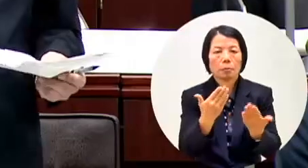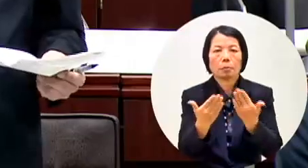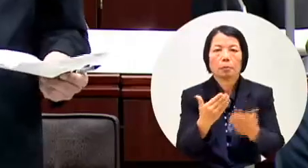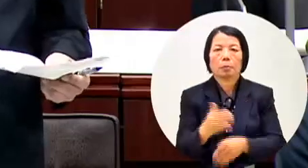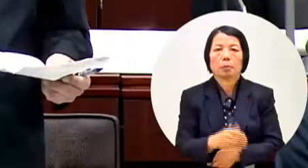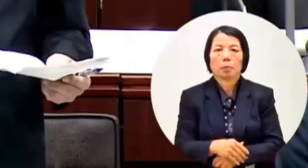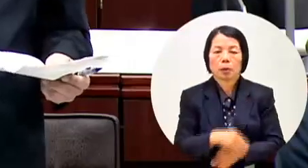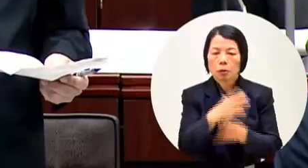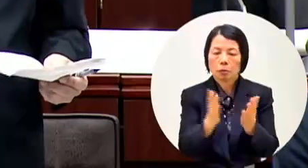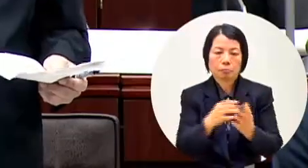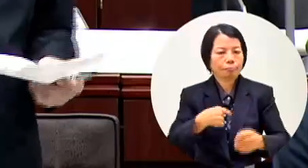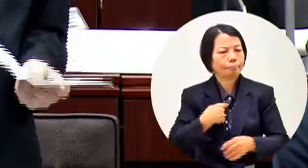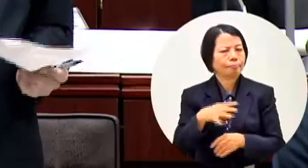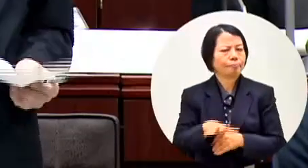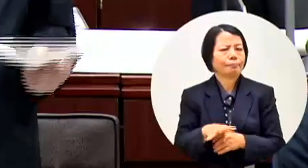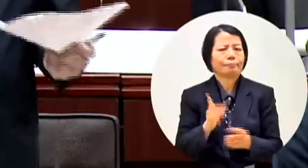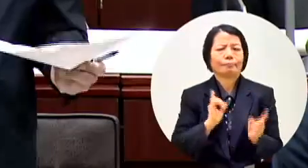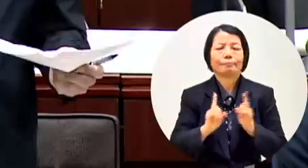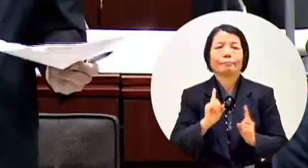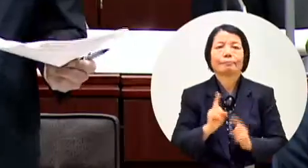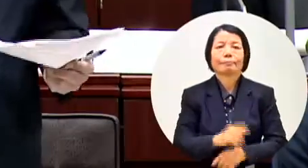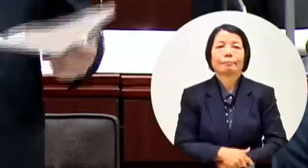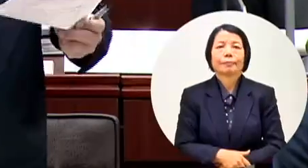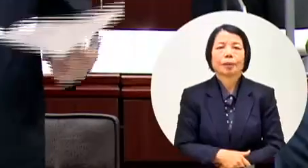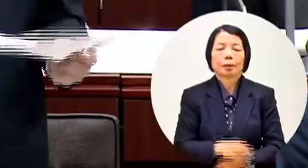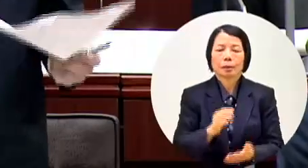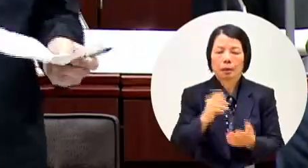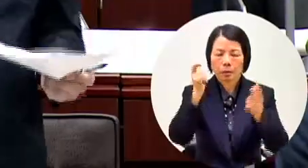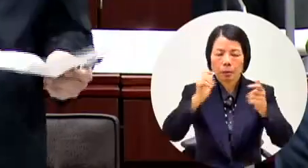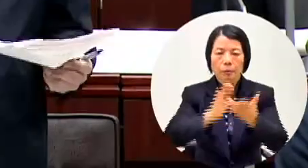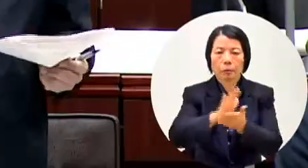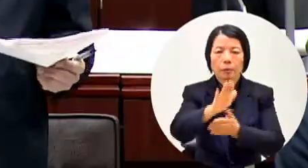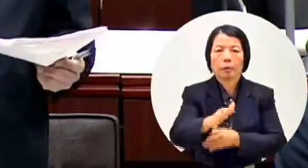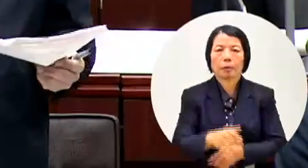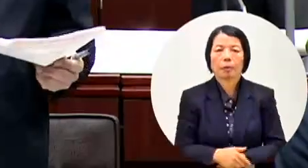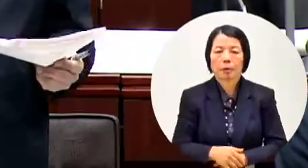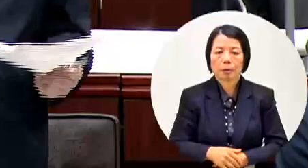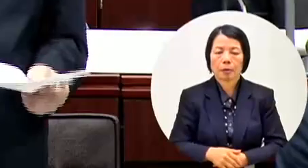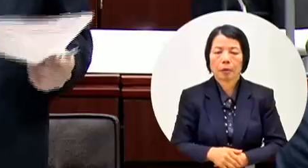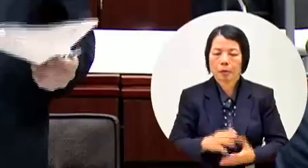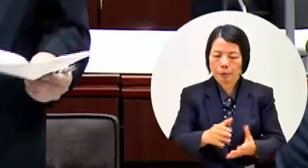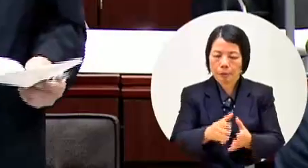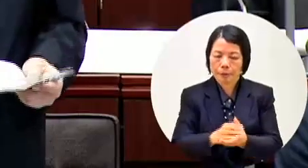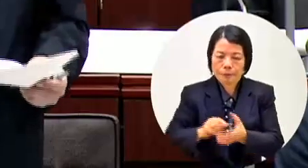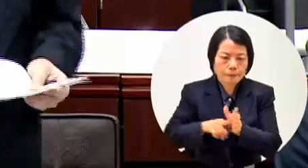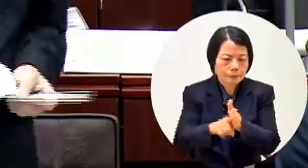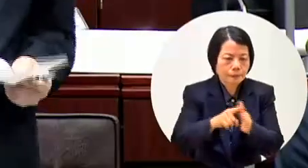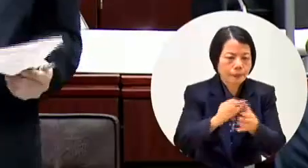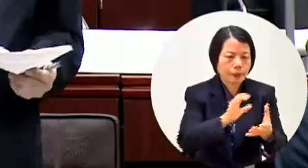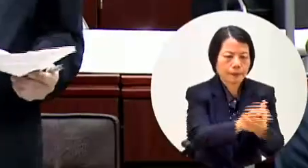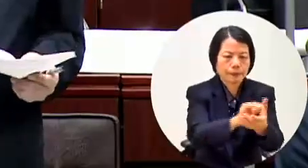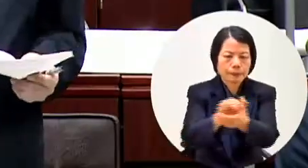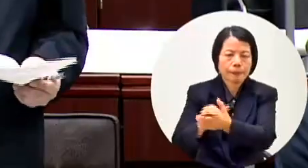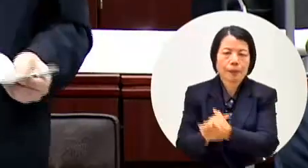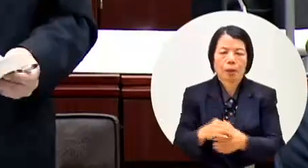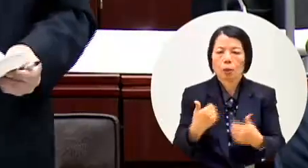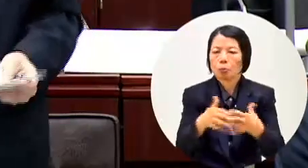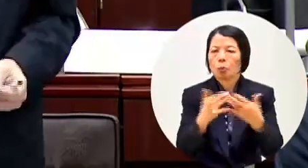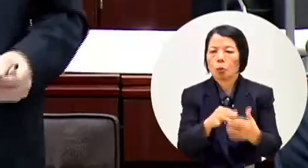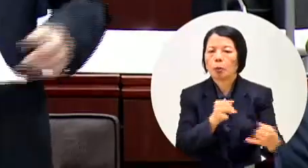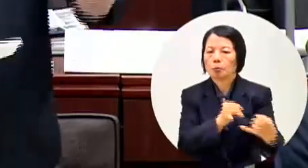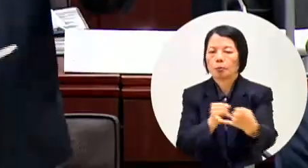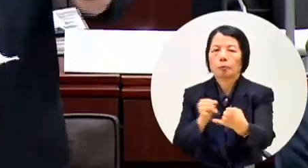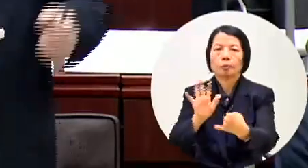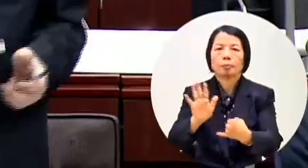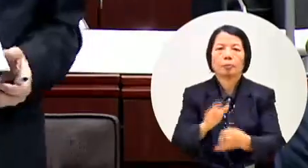都很自然。我们高雄的未来要不停地交朋友啊，我们怎么可以自己树立围墙呢？这个不